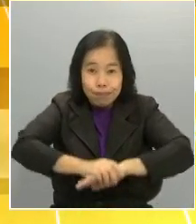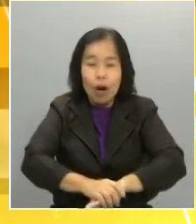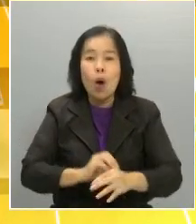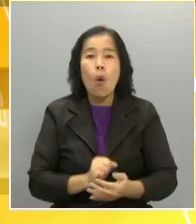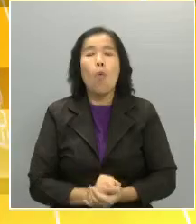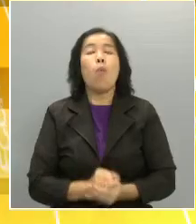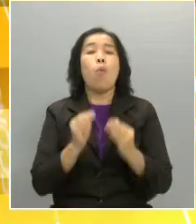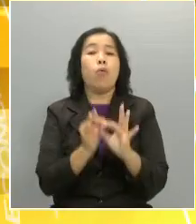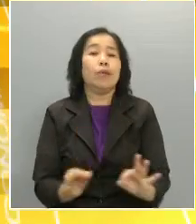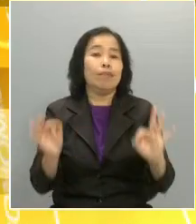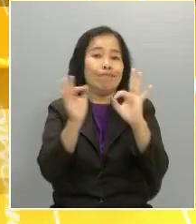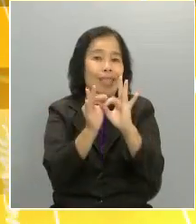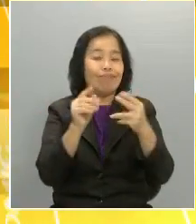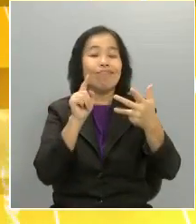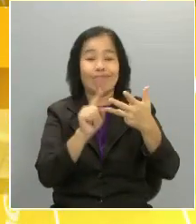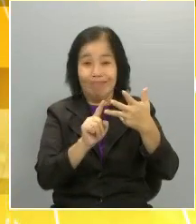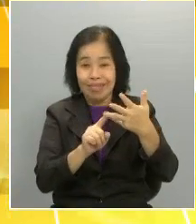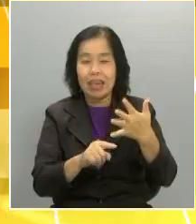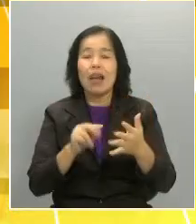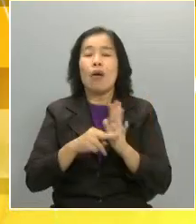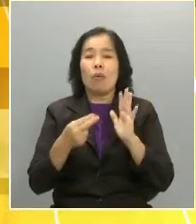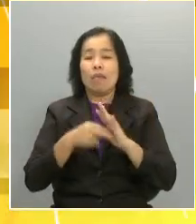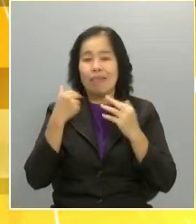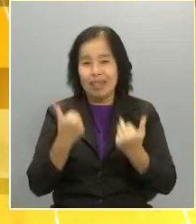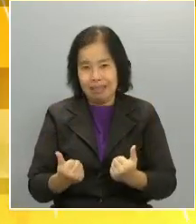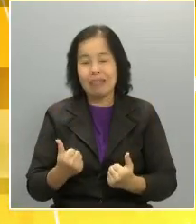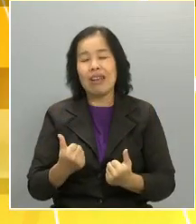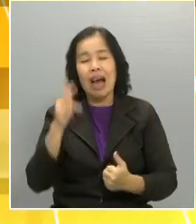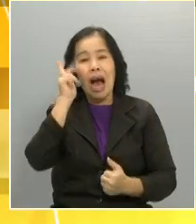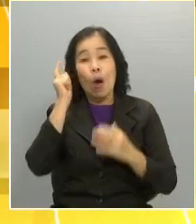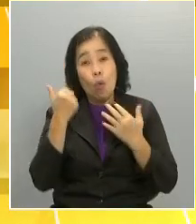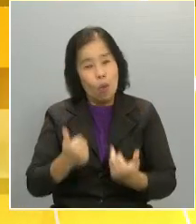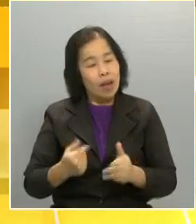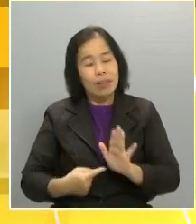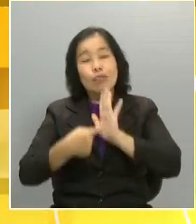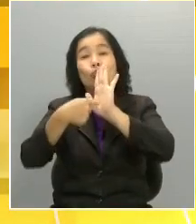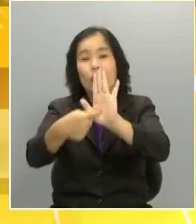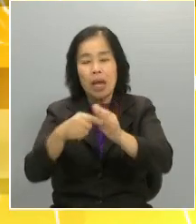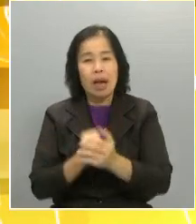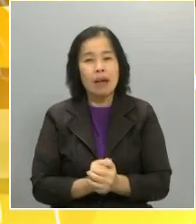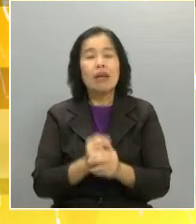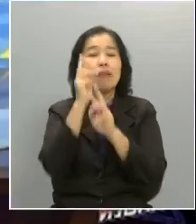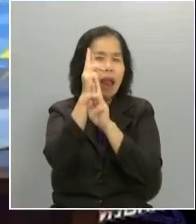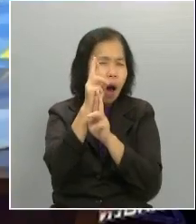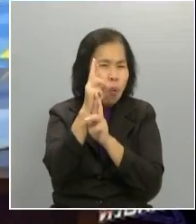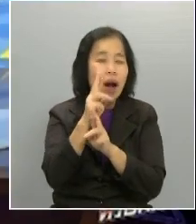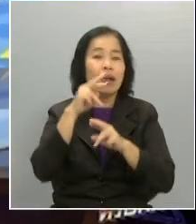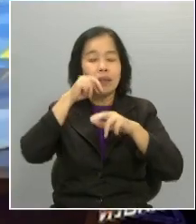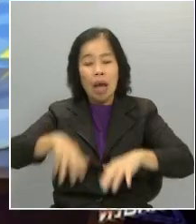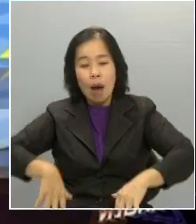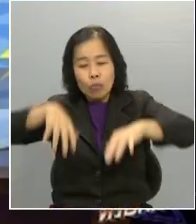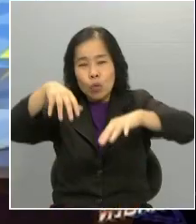ำคัญเลยเรายกเรื่องนี้เป็นเรื่องแรกของข่าววันนี้ใกล้ตัวและช่วงนี้น้ำท่วมในหลายพื้น